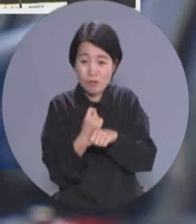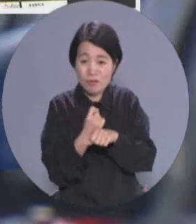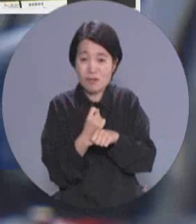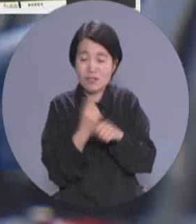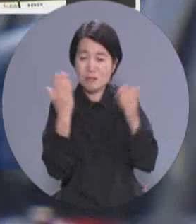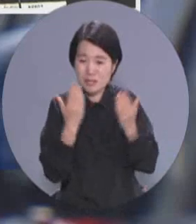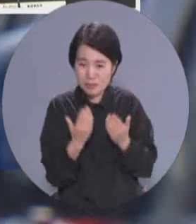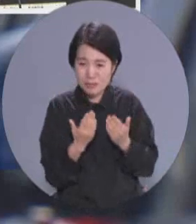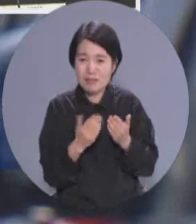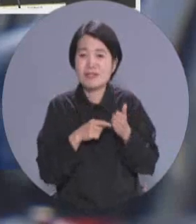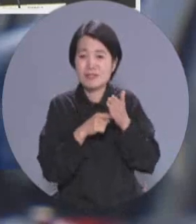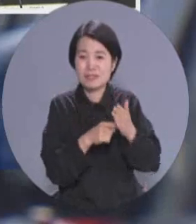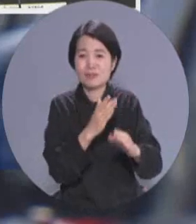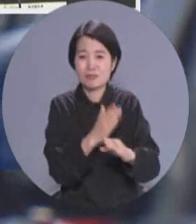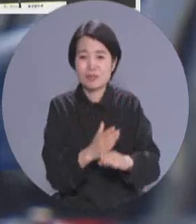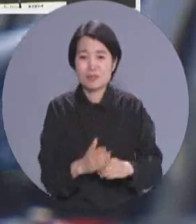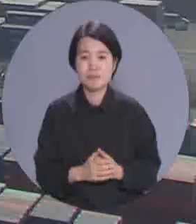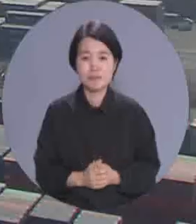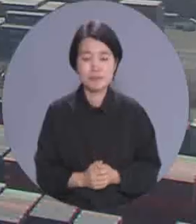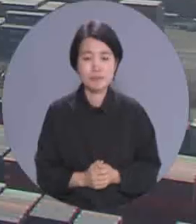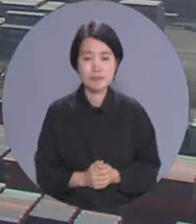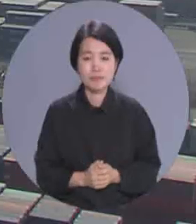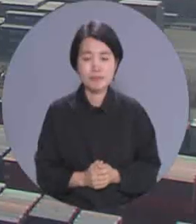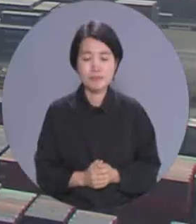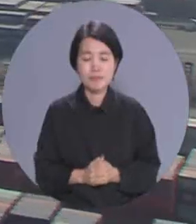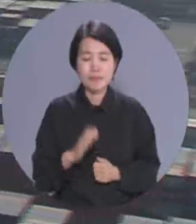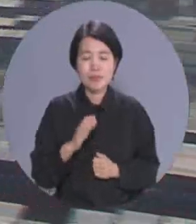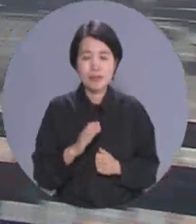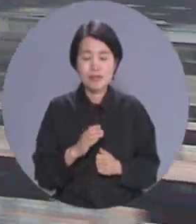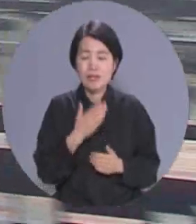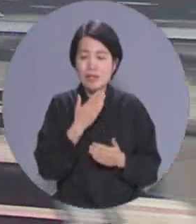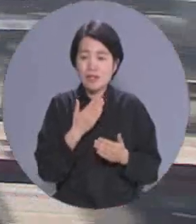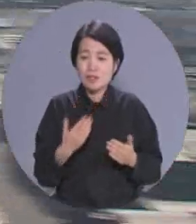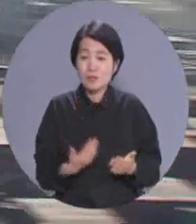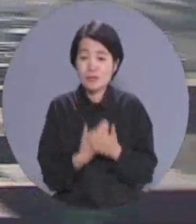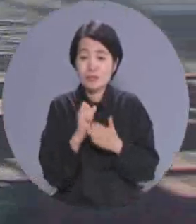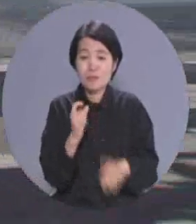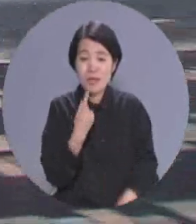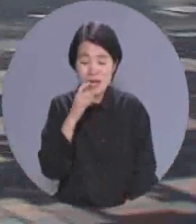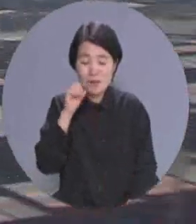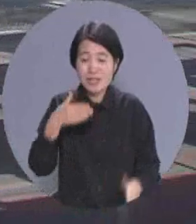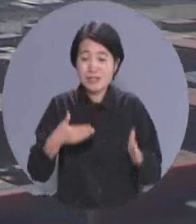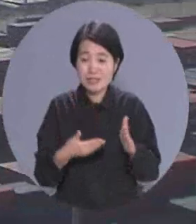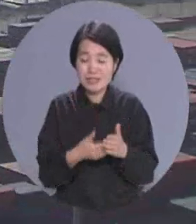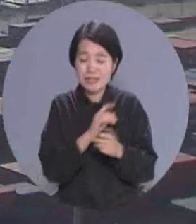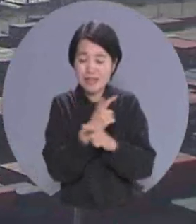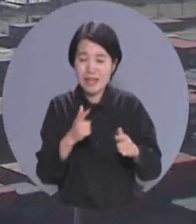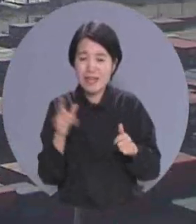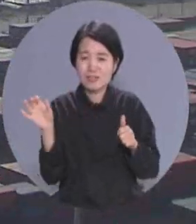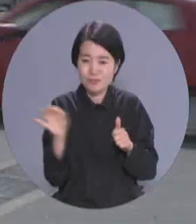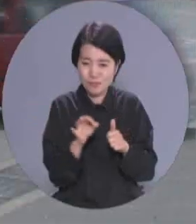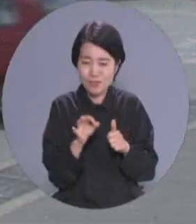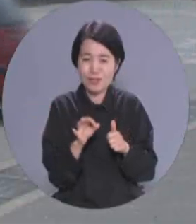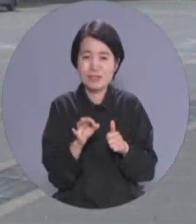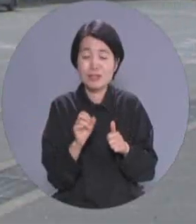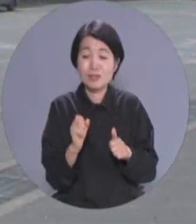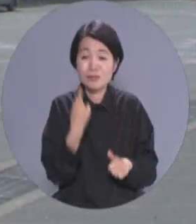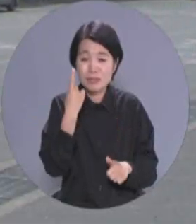부분들도 반영을 하고 있습니다 광양만권의 핵심 성장 동력인 광양항이 다양한 인센티브 지원을